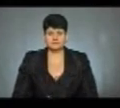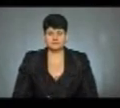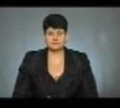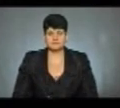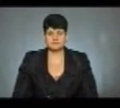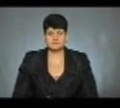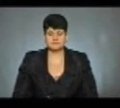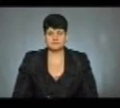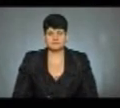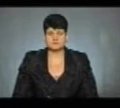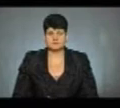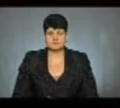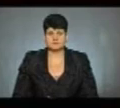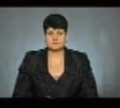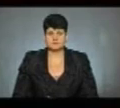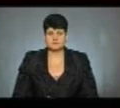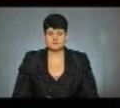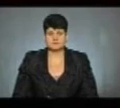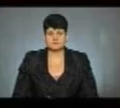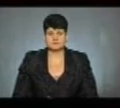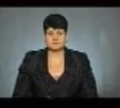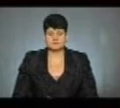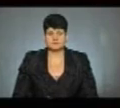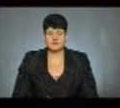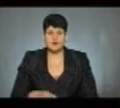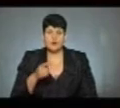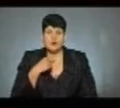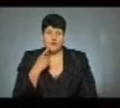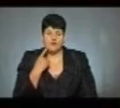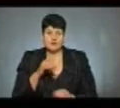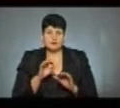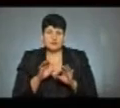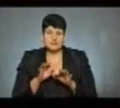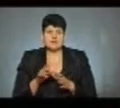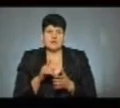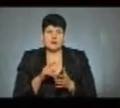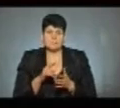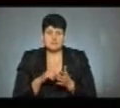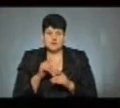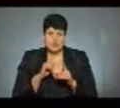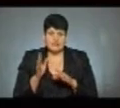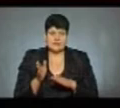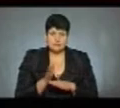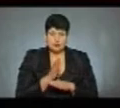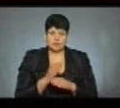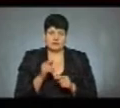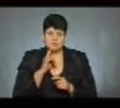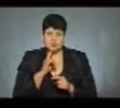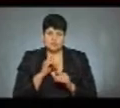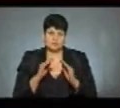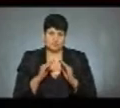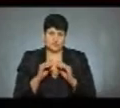новини на Суспільному, Тернопіль. За словами речниці міської ради Мар'яни Зварич, демонтовують тимчасові споруди